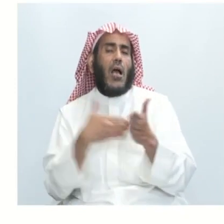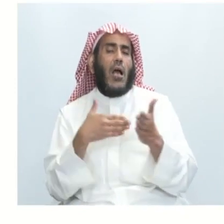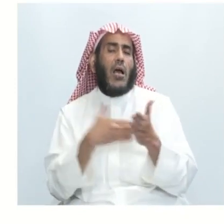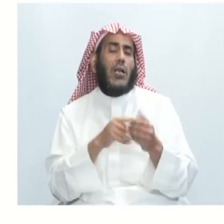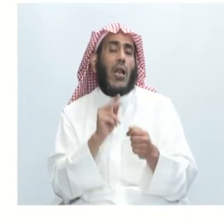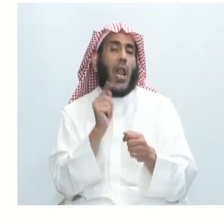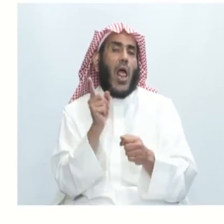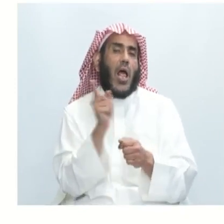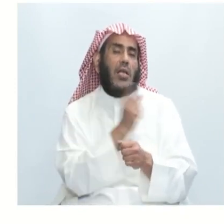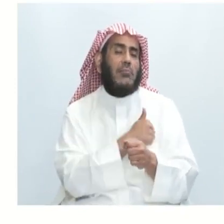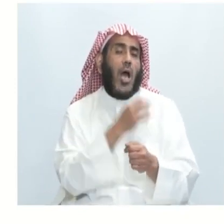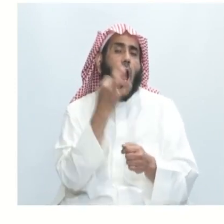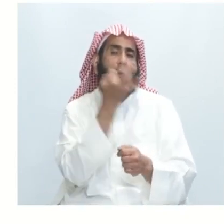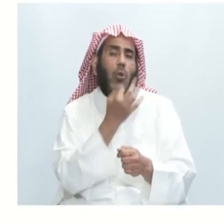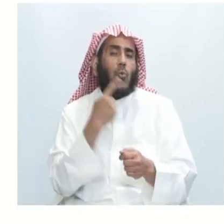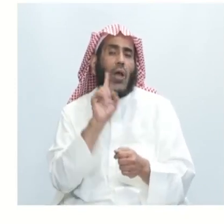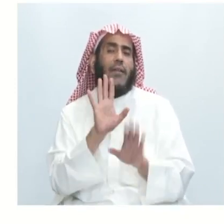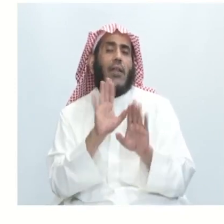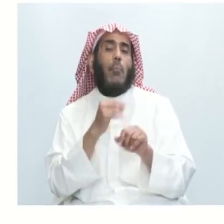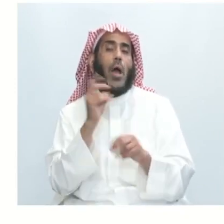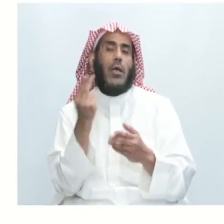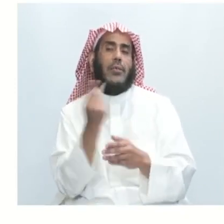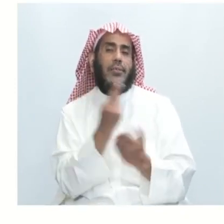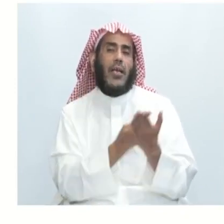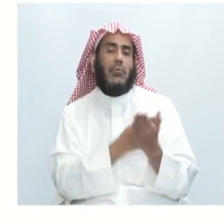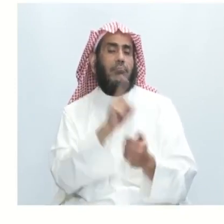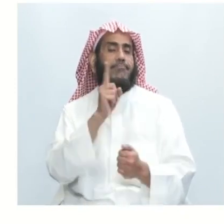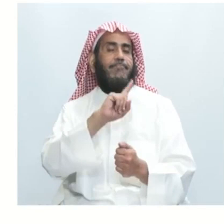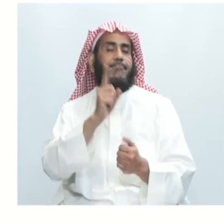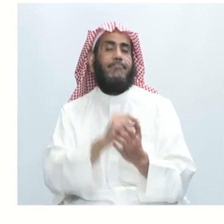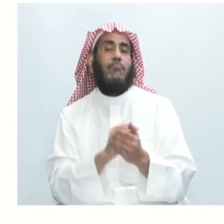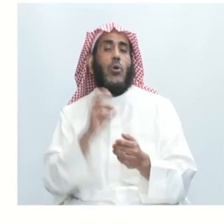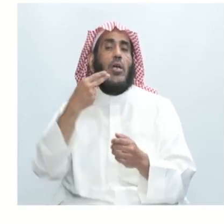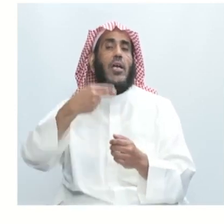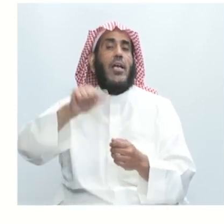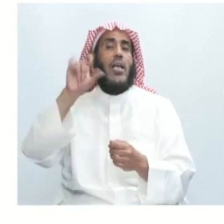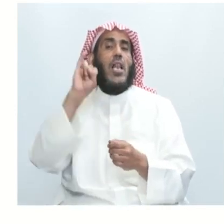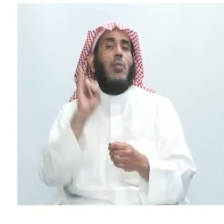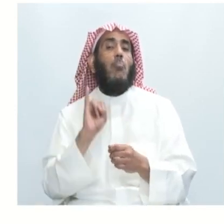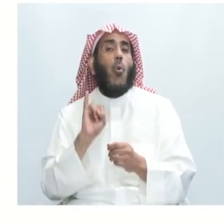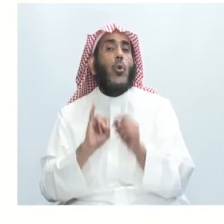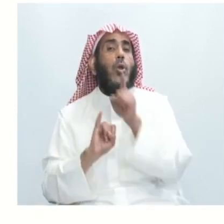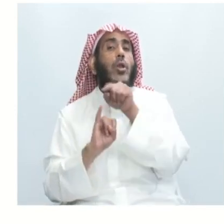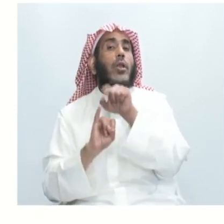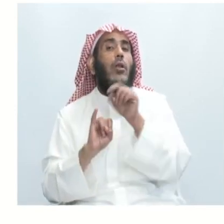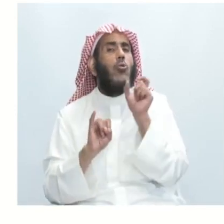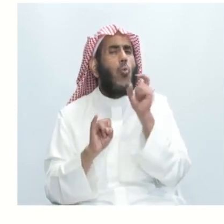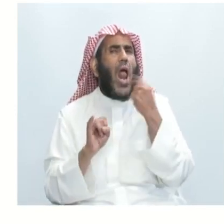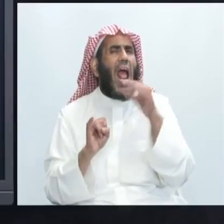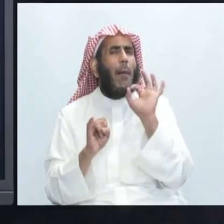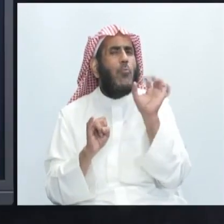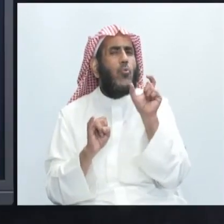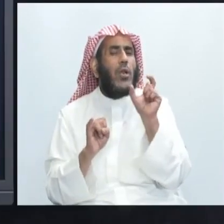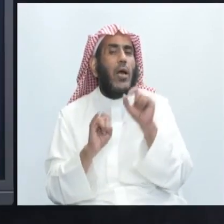الاسماء نتخا وليس كتابه نطقا وليس كتابه قل علما لكنها فقط